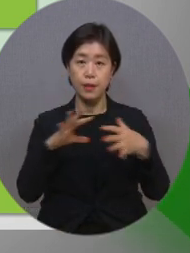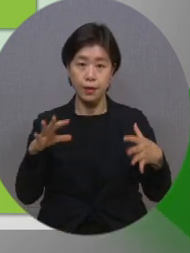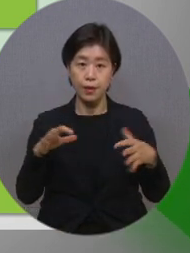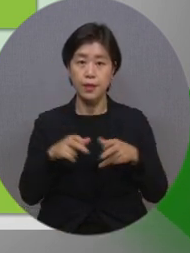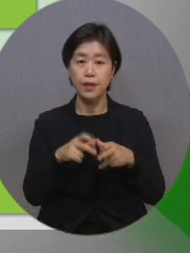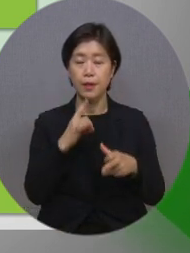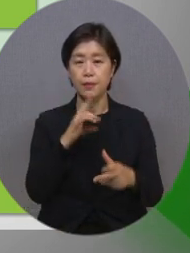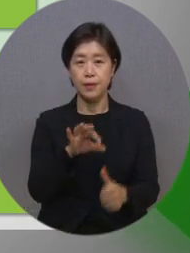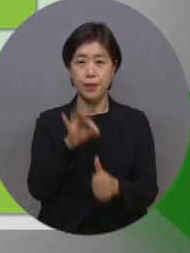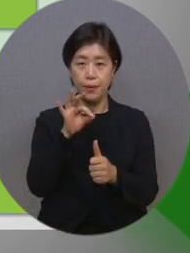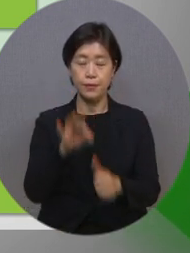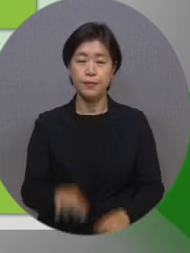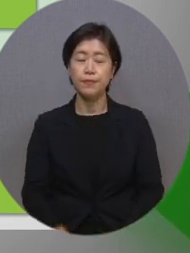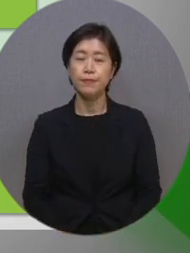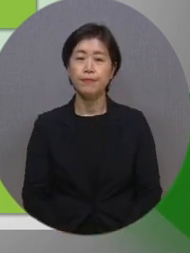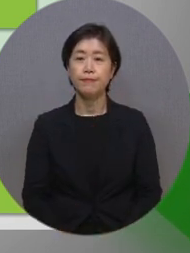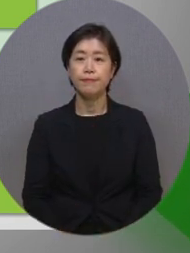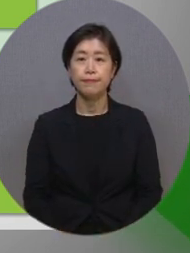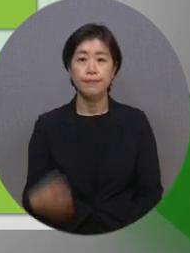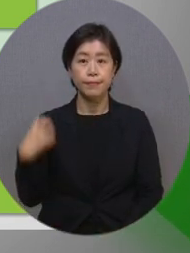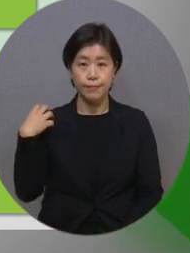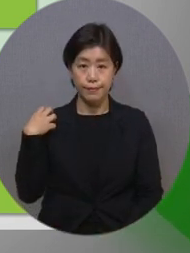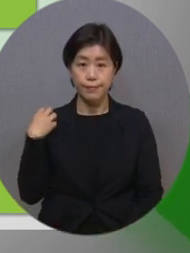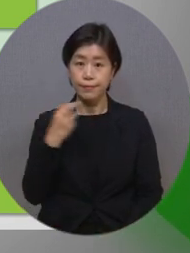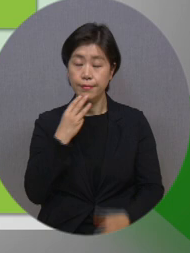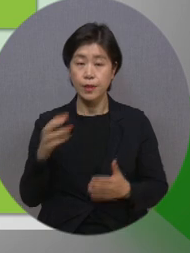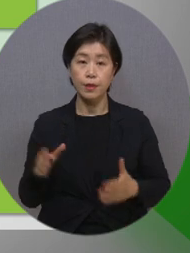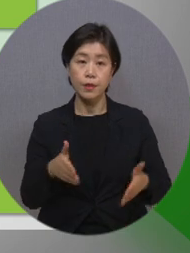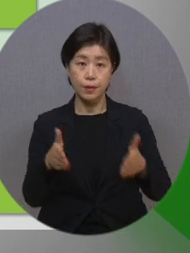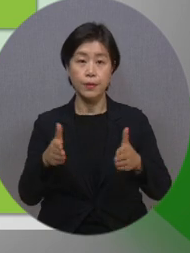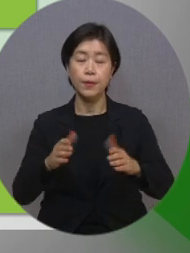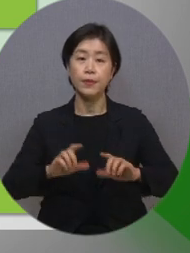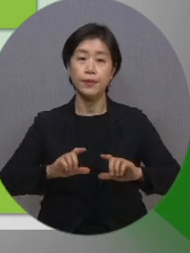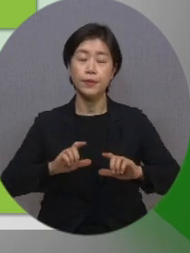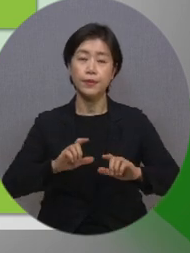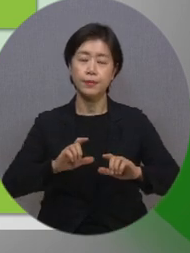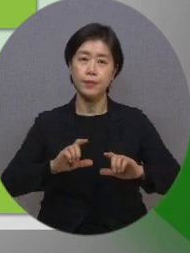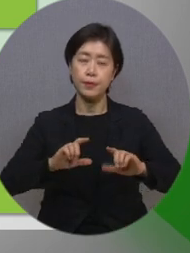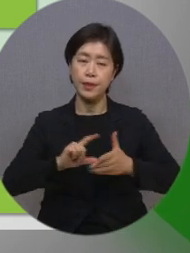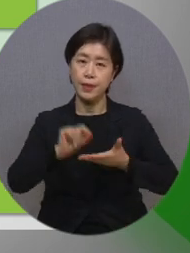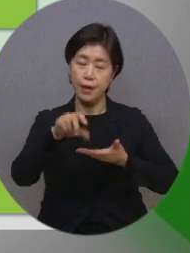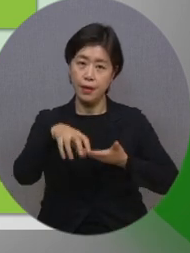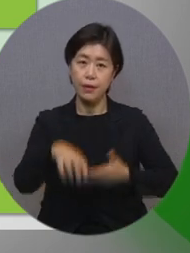무관하며 장애인만 채용합니다. 담당 지사는 경기지사입니다.